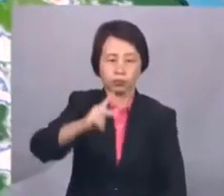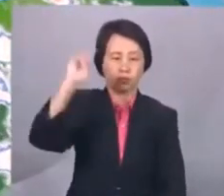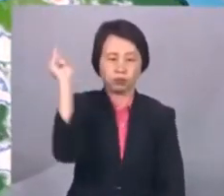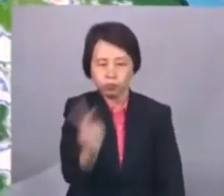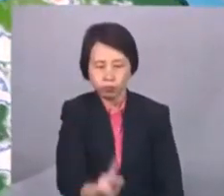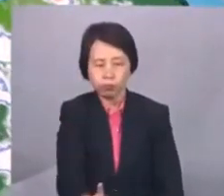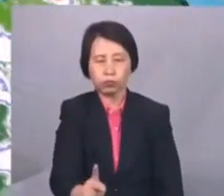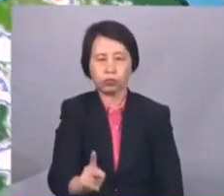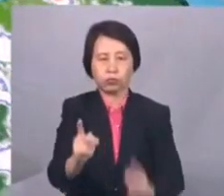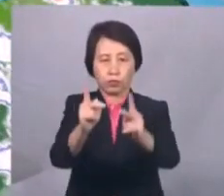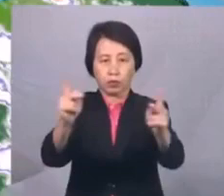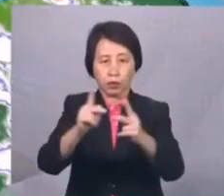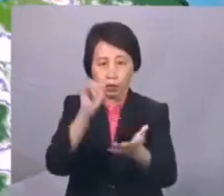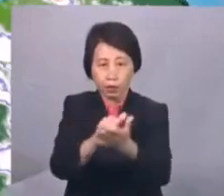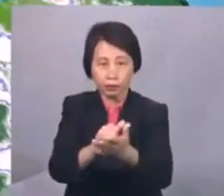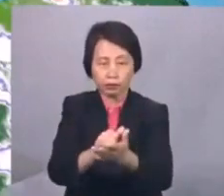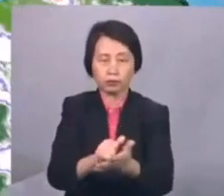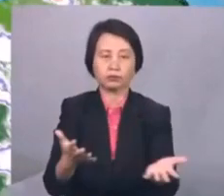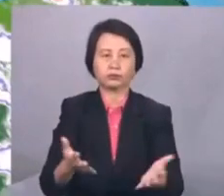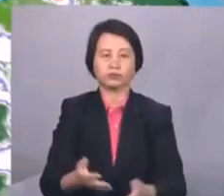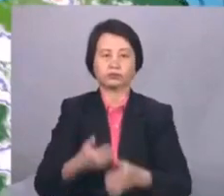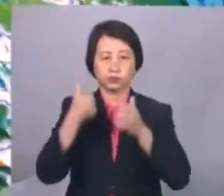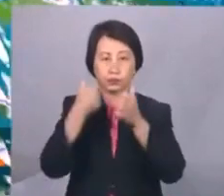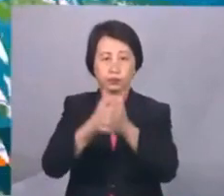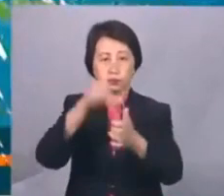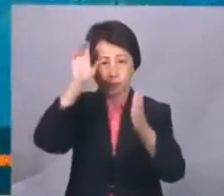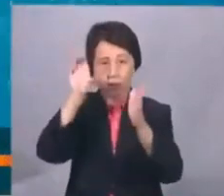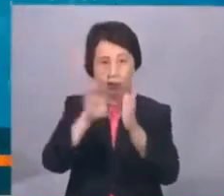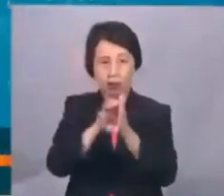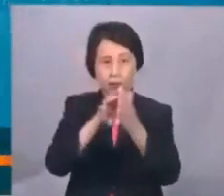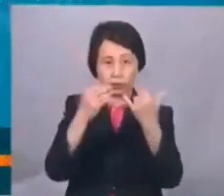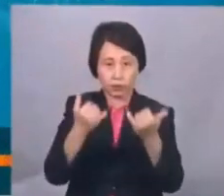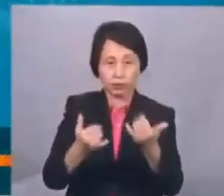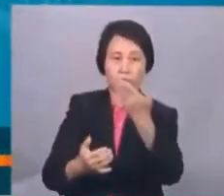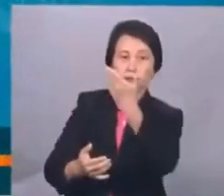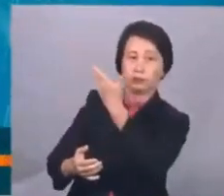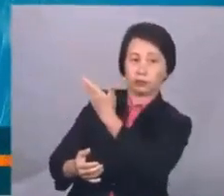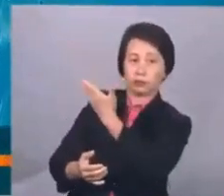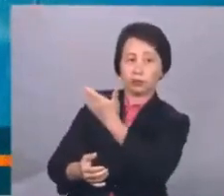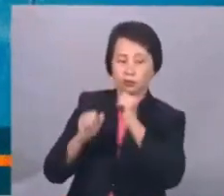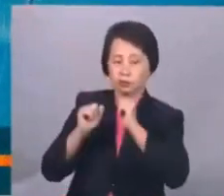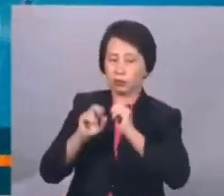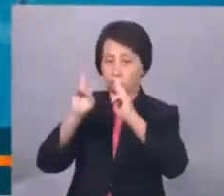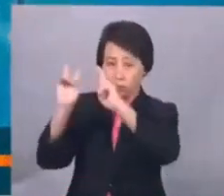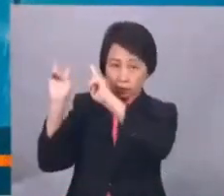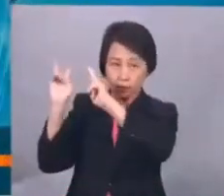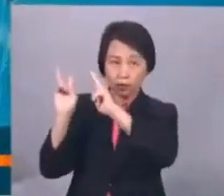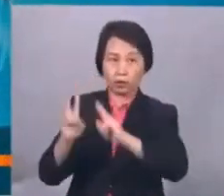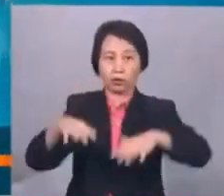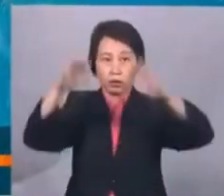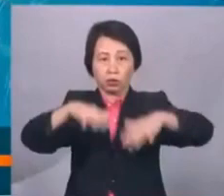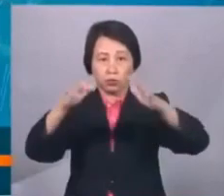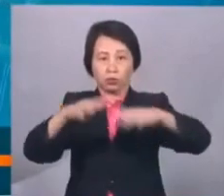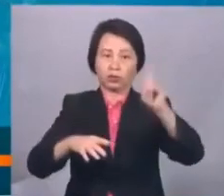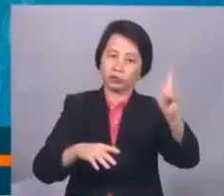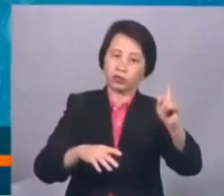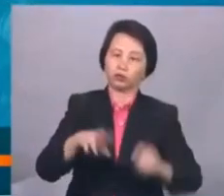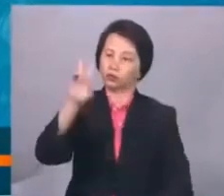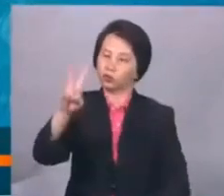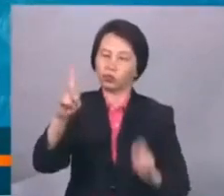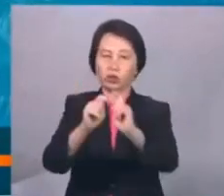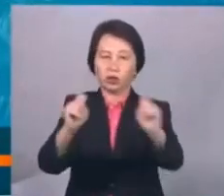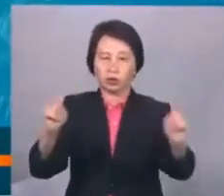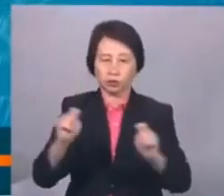kawasan tersebut Baiklah berdasarkan paparan image kamera cor dapat kita perhatikan hujan di suatu tempat